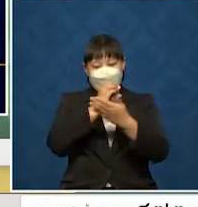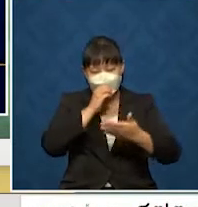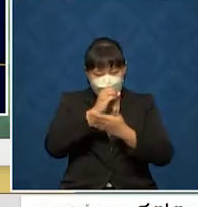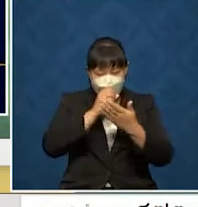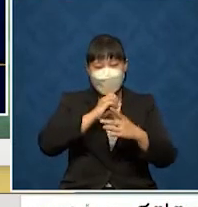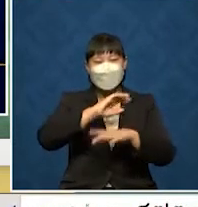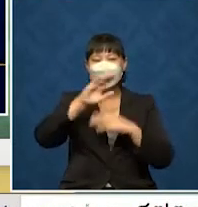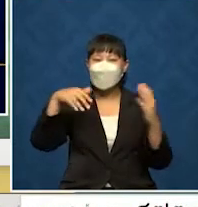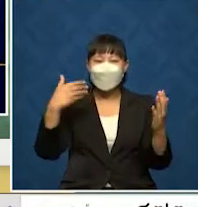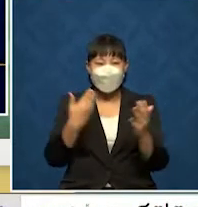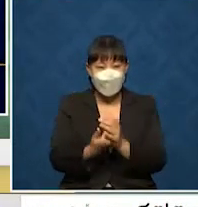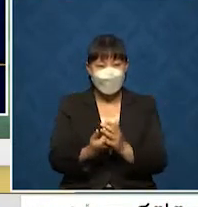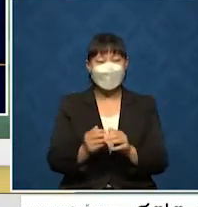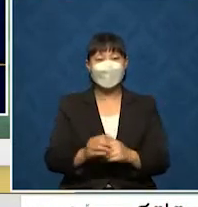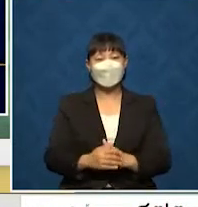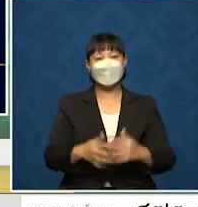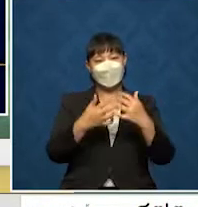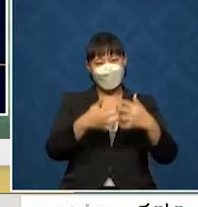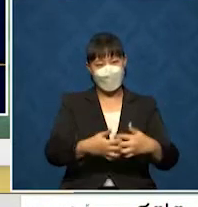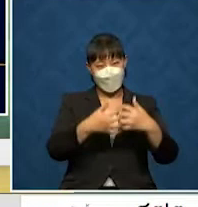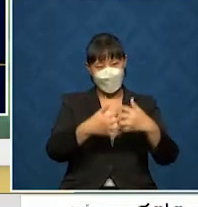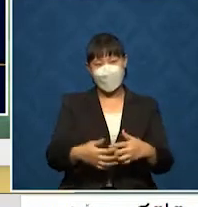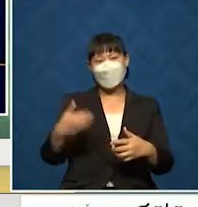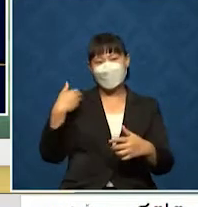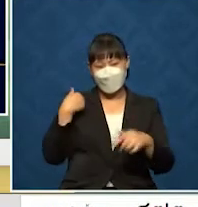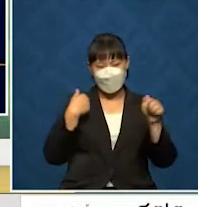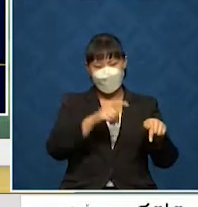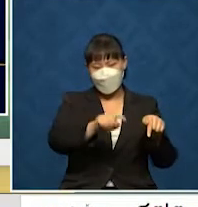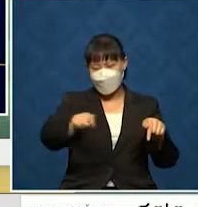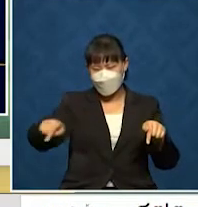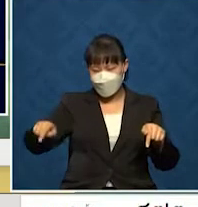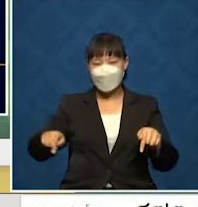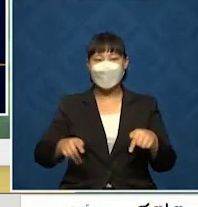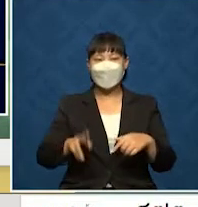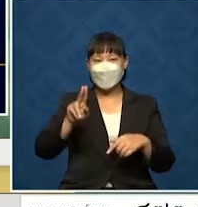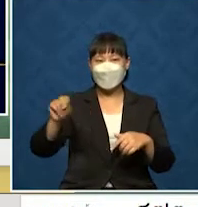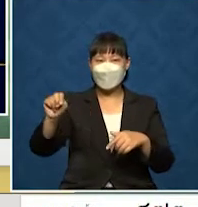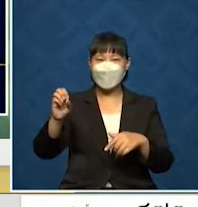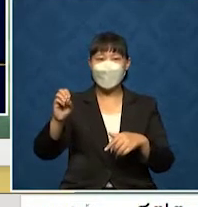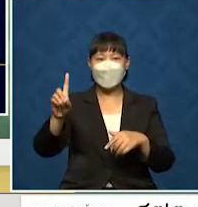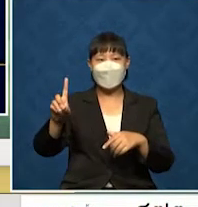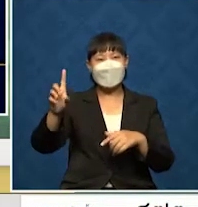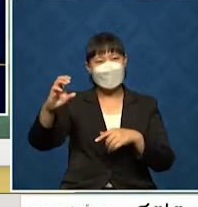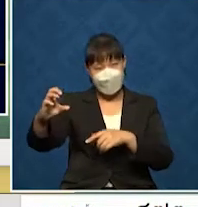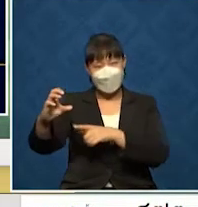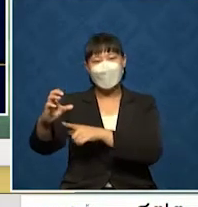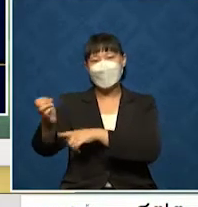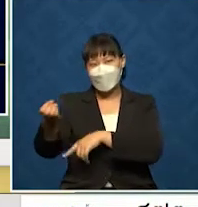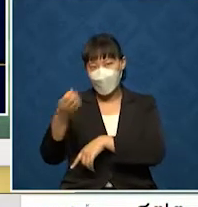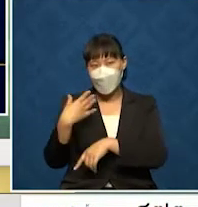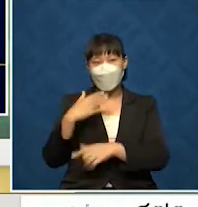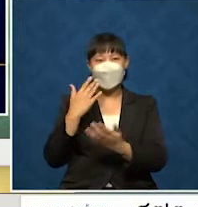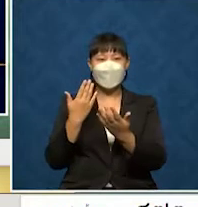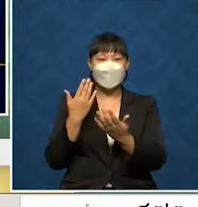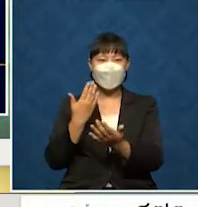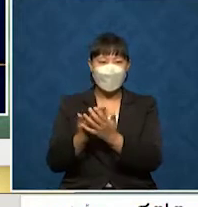มดและมีโรงงานเต็มไปหมดตามที่ UNODC ว่ามันเป็นเงินถึง2ล้านล้านกว่าบ